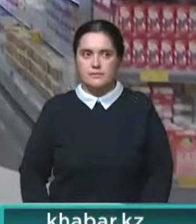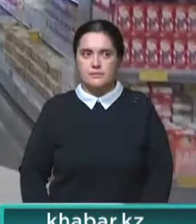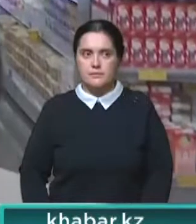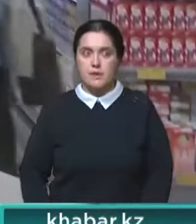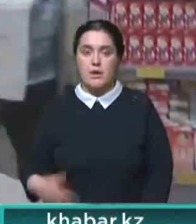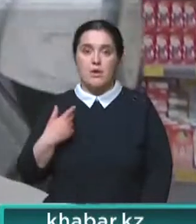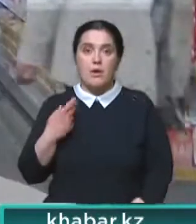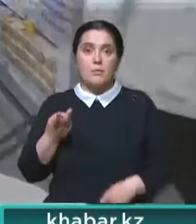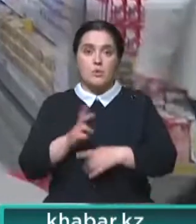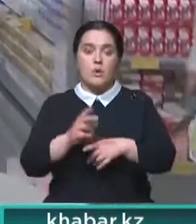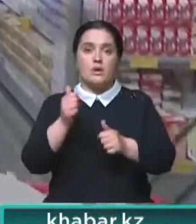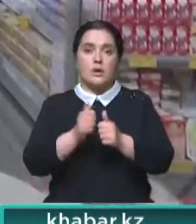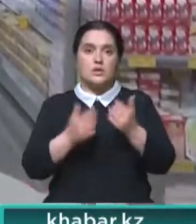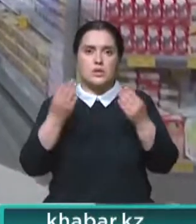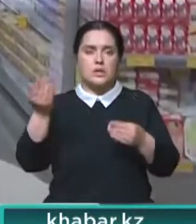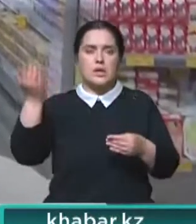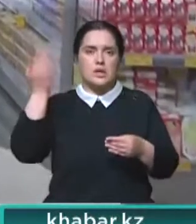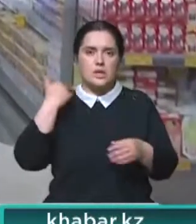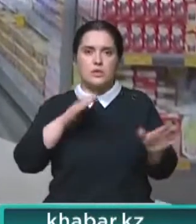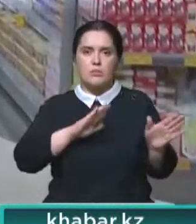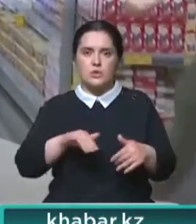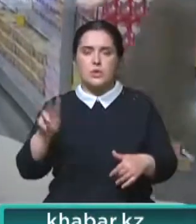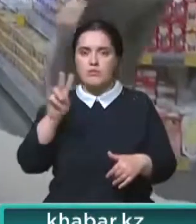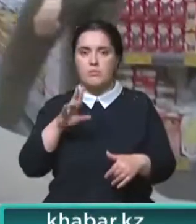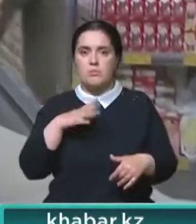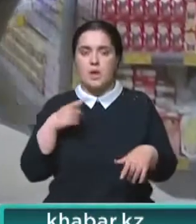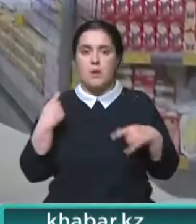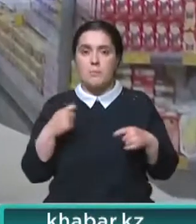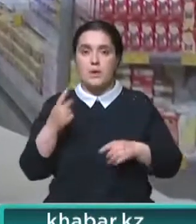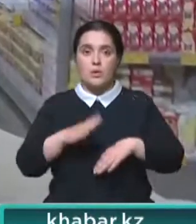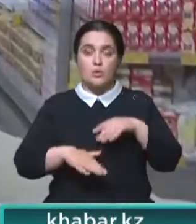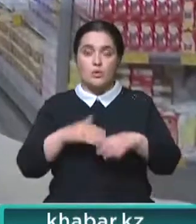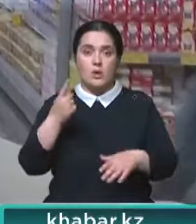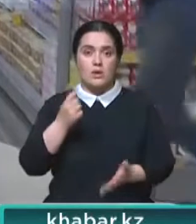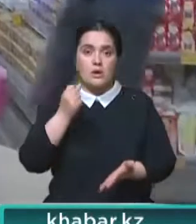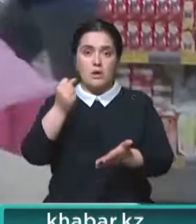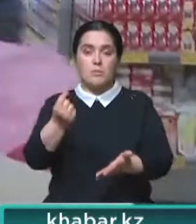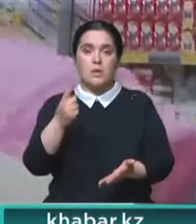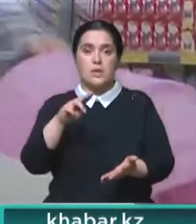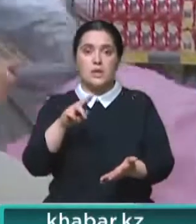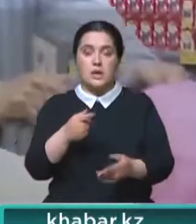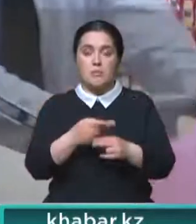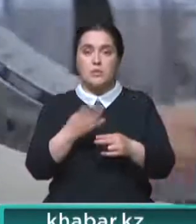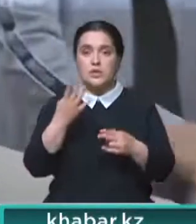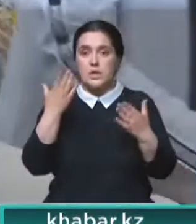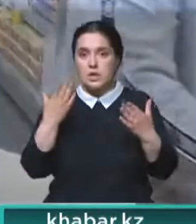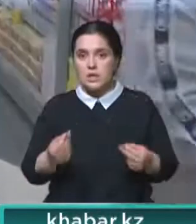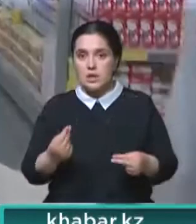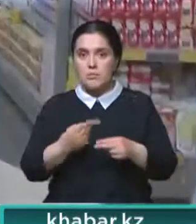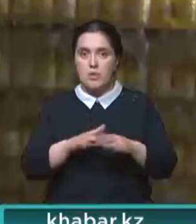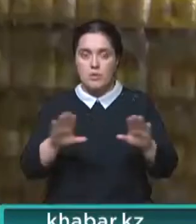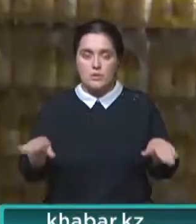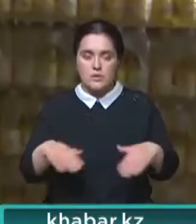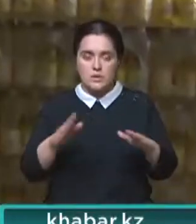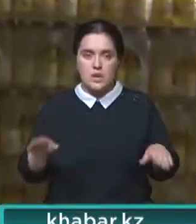Я прихожу сюда каждый день. Раньше после двух поступал в продажу. В одни руки давали по килограмму. Последние четыре дня вовсе прилавки